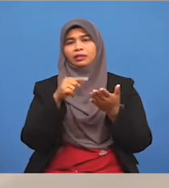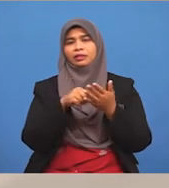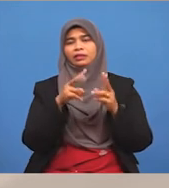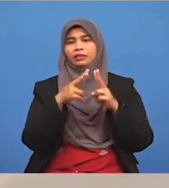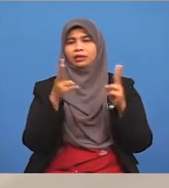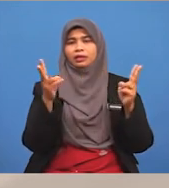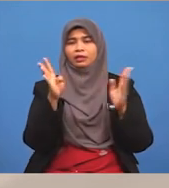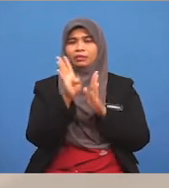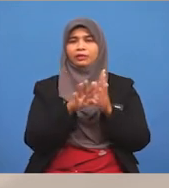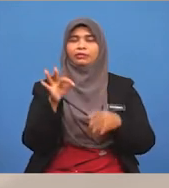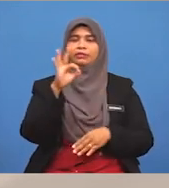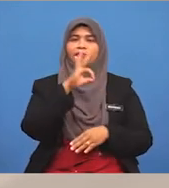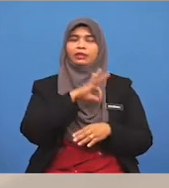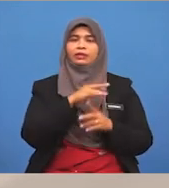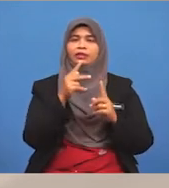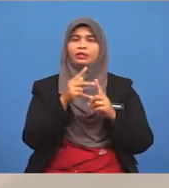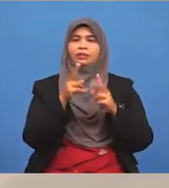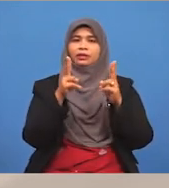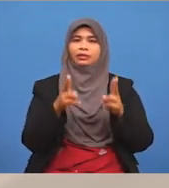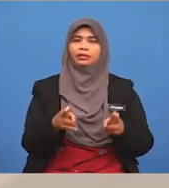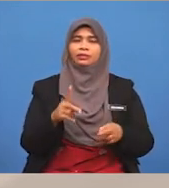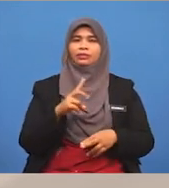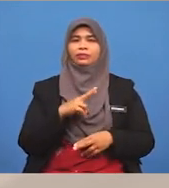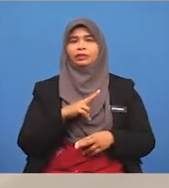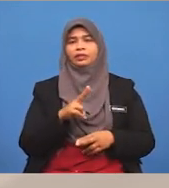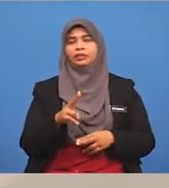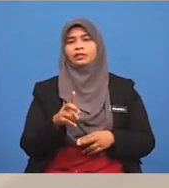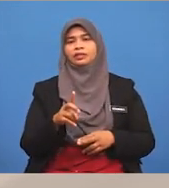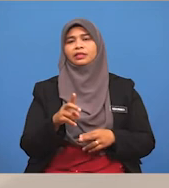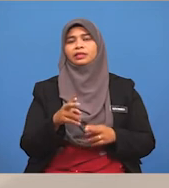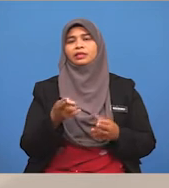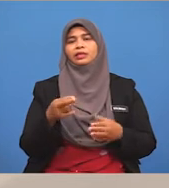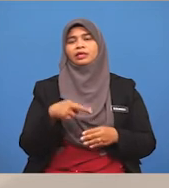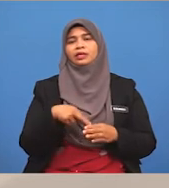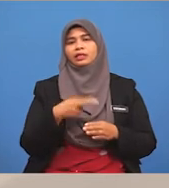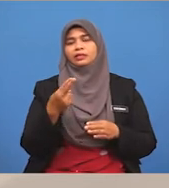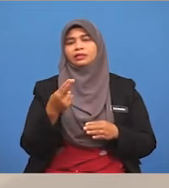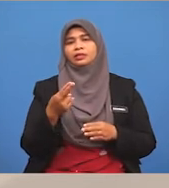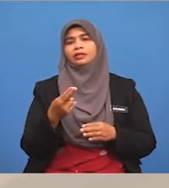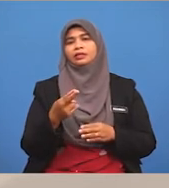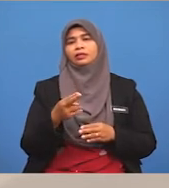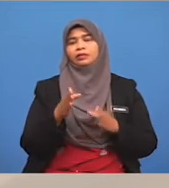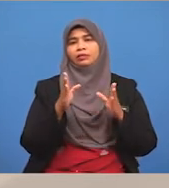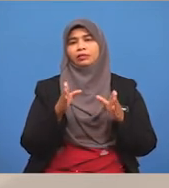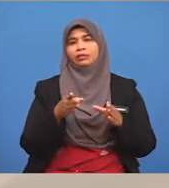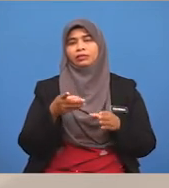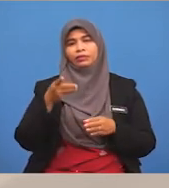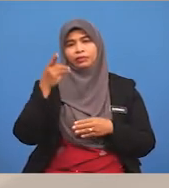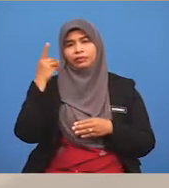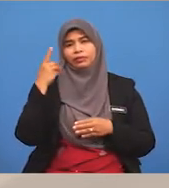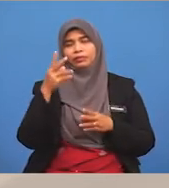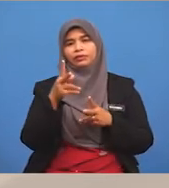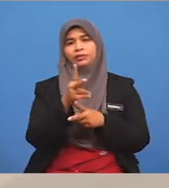hasil daripada sumbangan dan jerit perih ilmuwan Islam dahulu menjaga dan